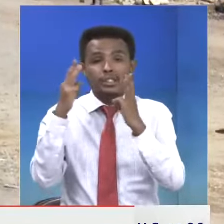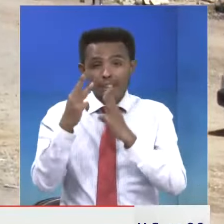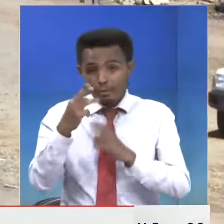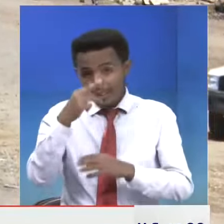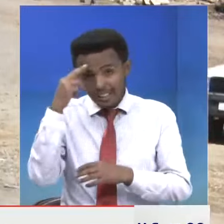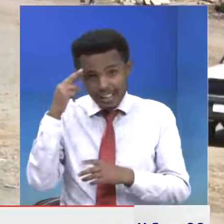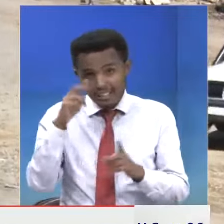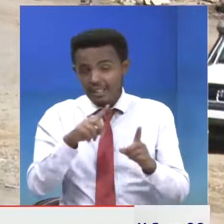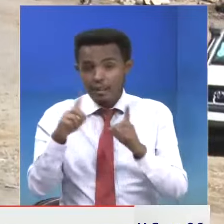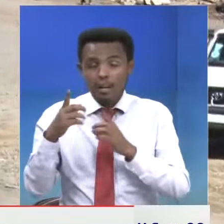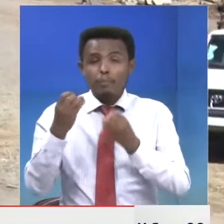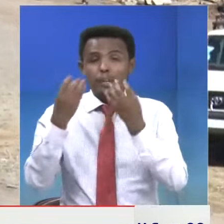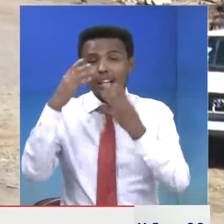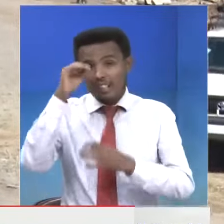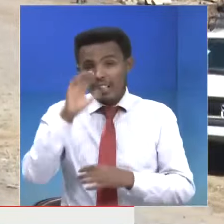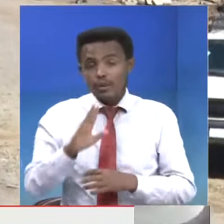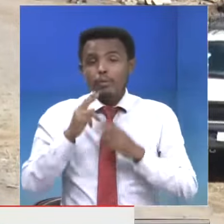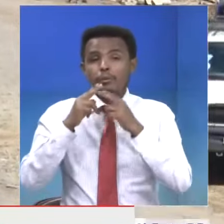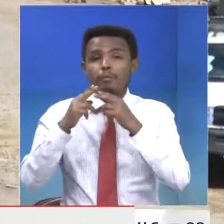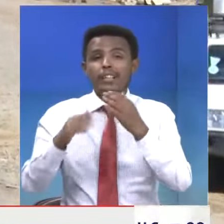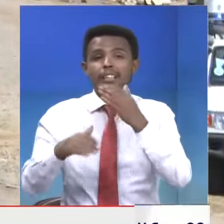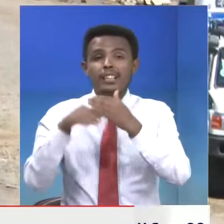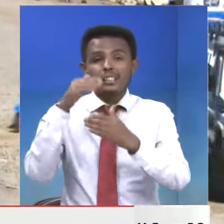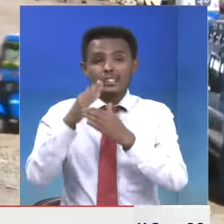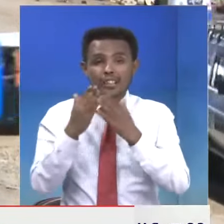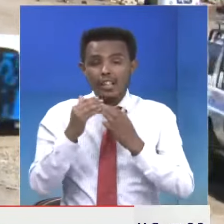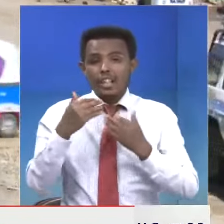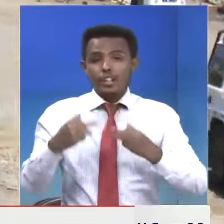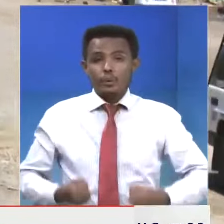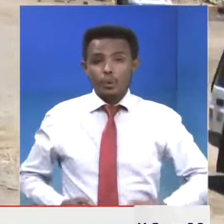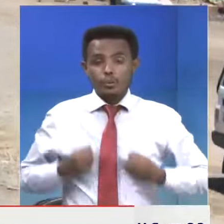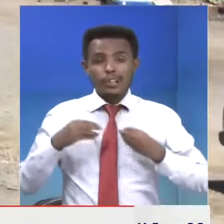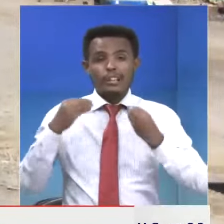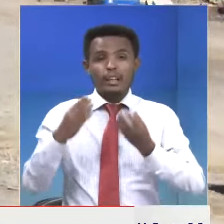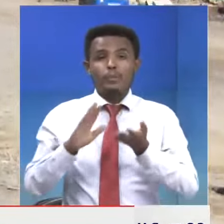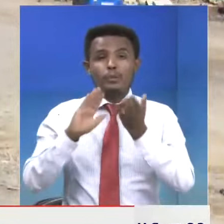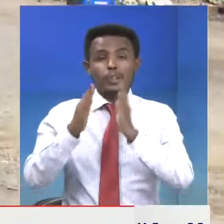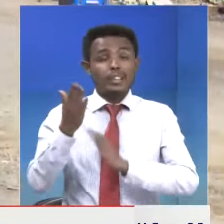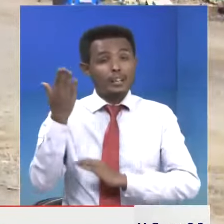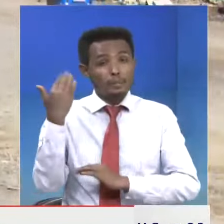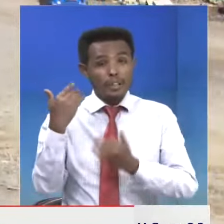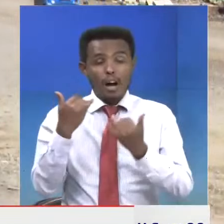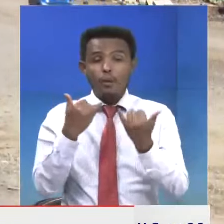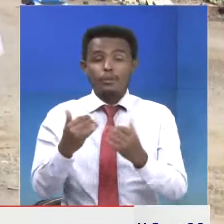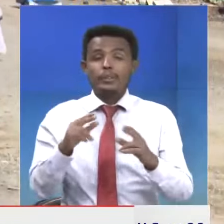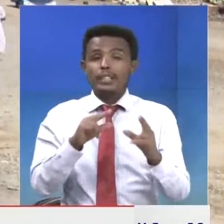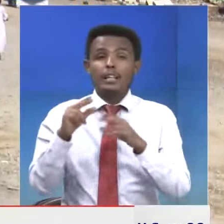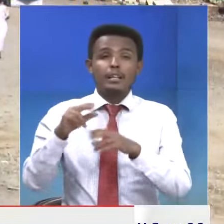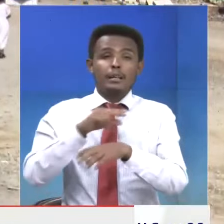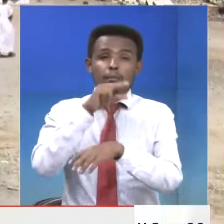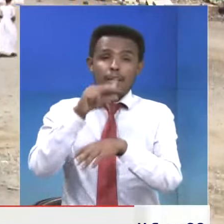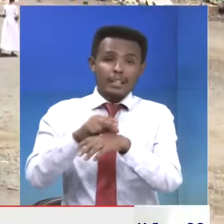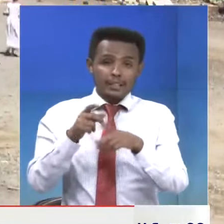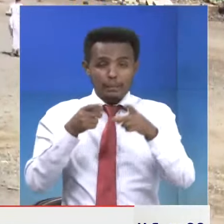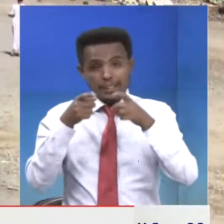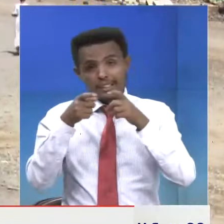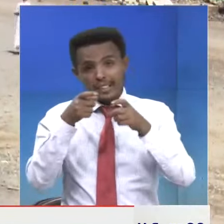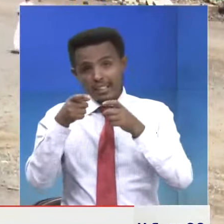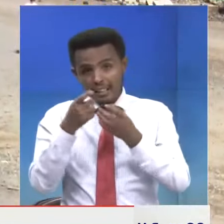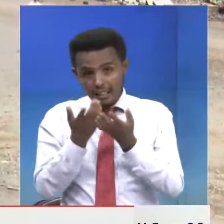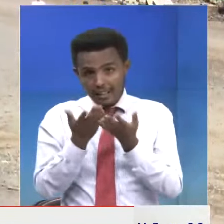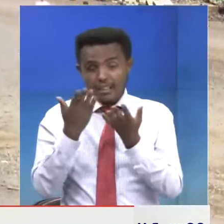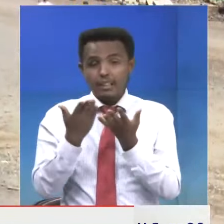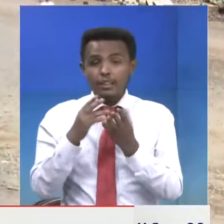በርካታ ሰው በሚባል ደረጃ ህይወቱን እያጣ የነበረበት ሁኔታ አለና አሁንም ቢሆን እንደ ብሔረሰብ አስተዳደር አብዛኞቹ የብሔረሰብ አስተዳደራችንና